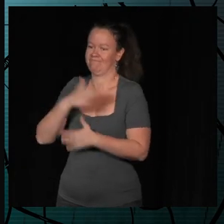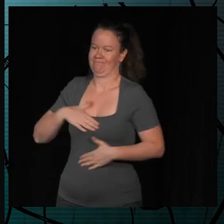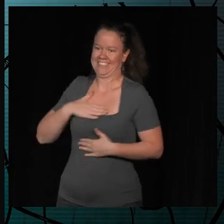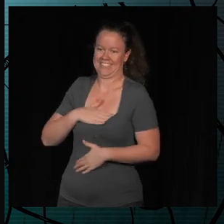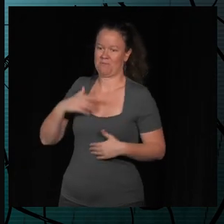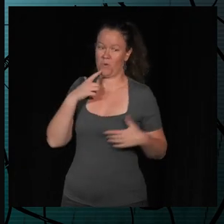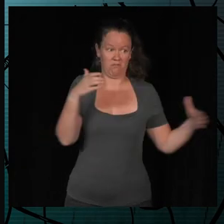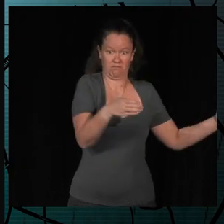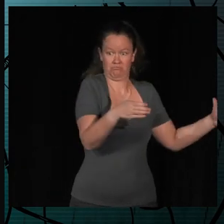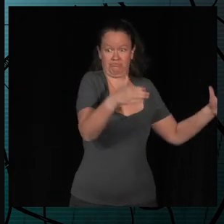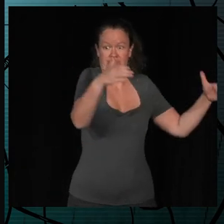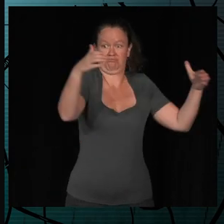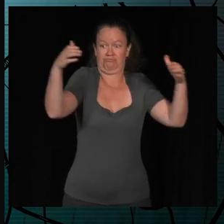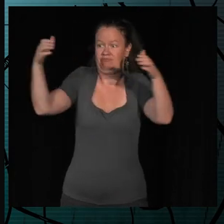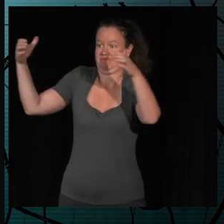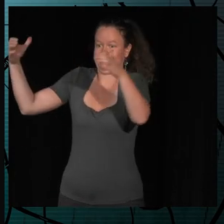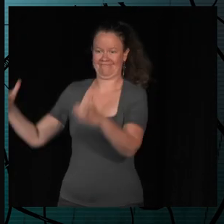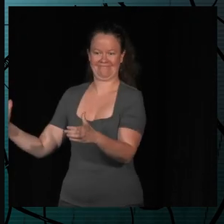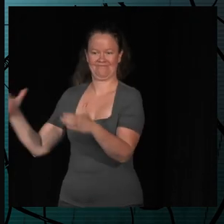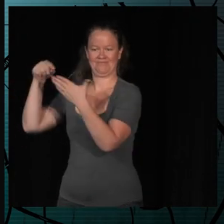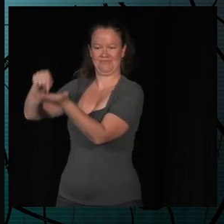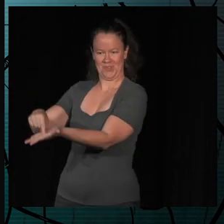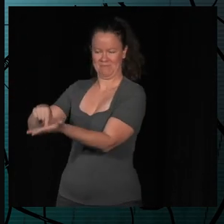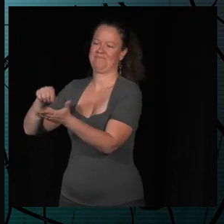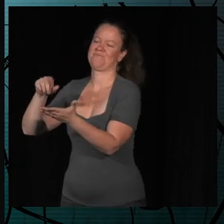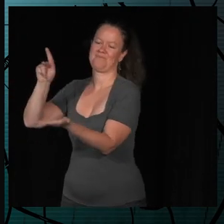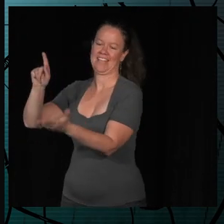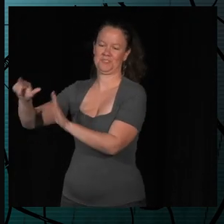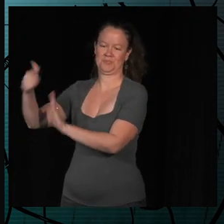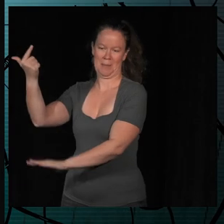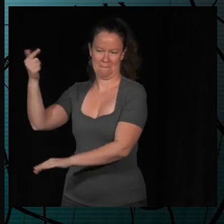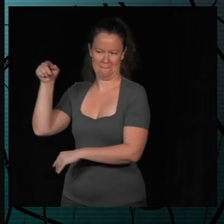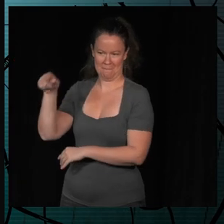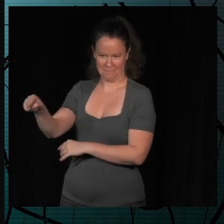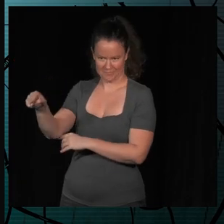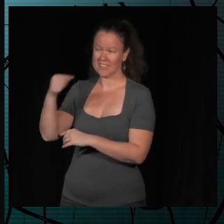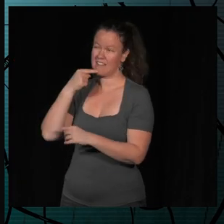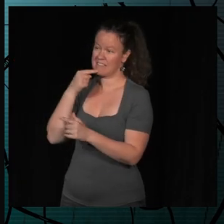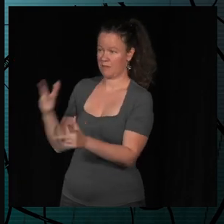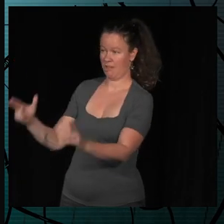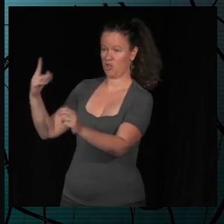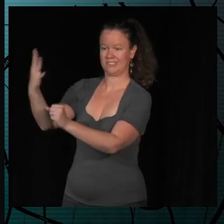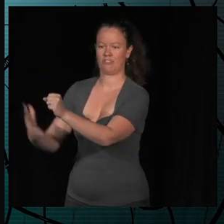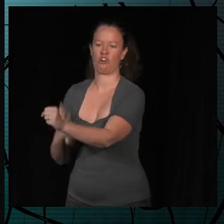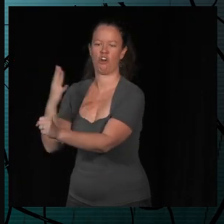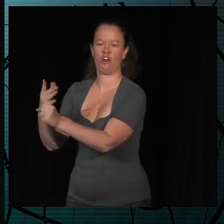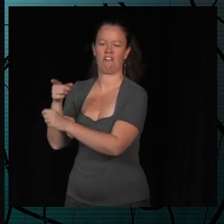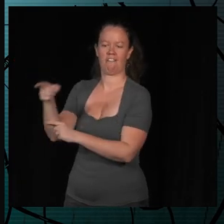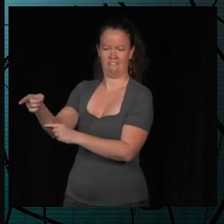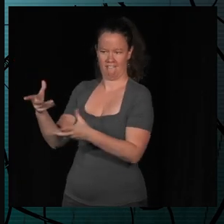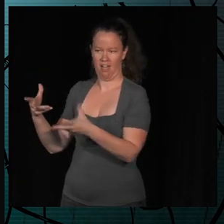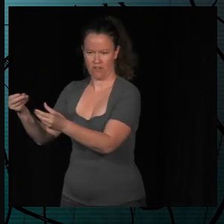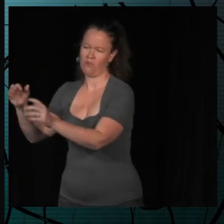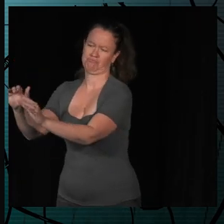emmenons tout le service nouvelle génération dans ce nouveau bâtiment qui devrait nous accueillir pendant 5 ans avant un